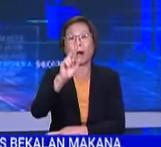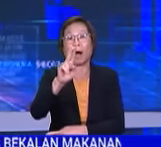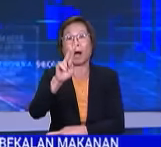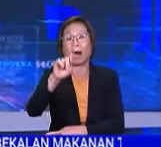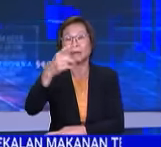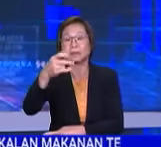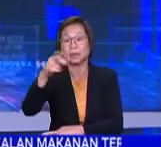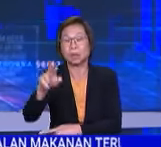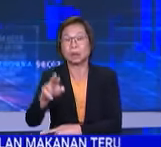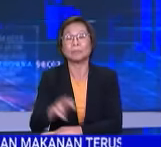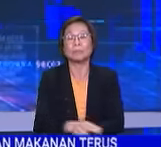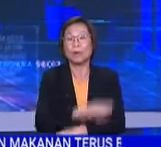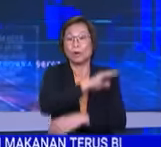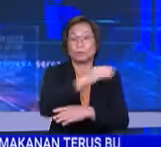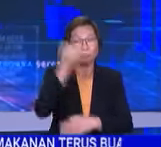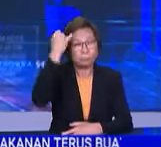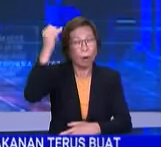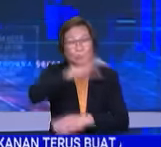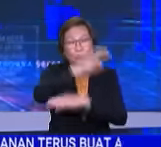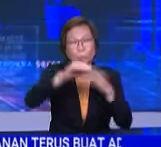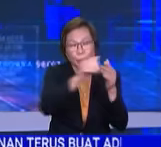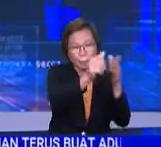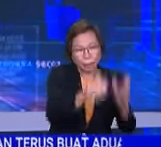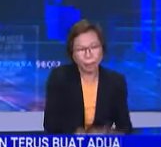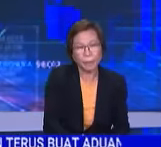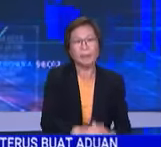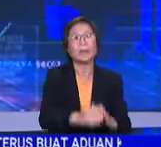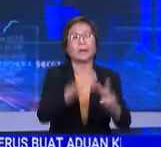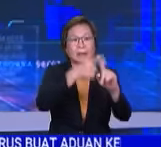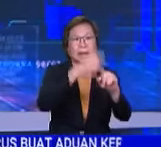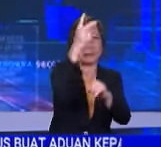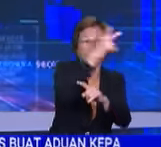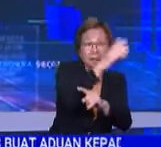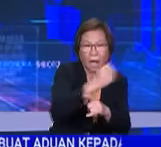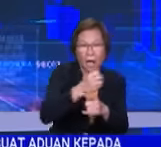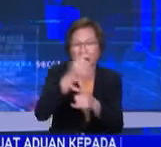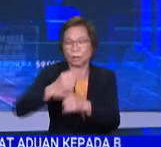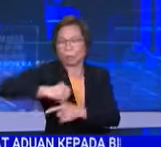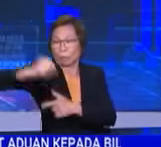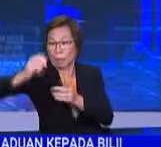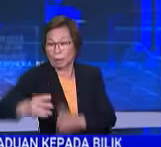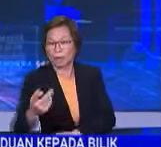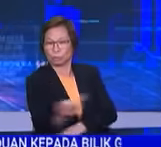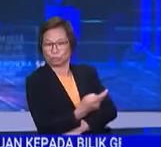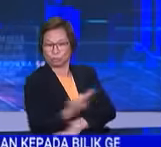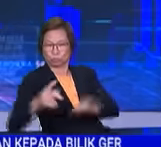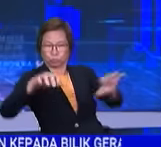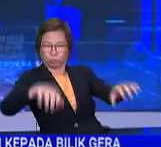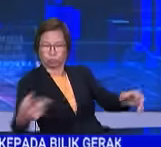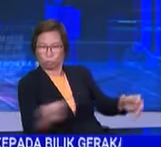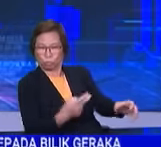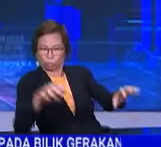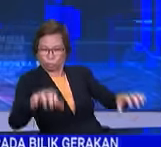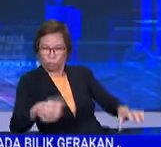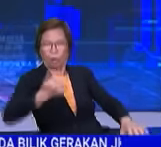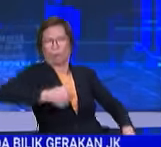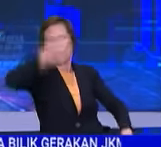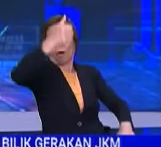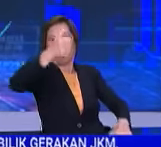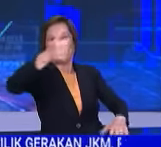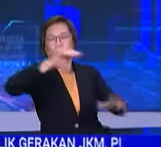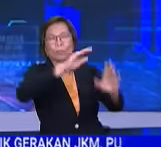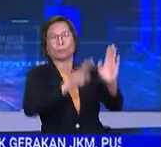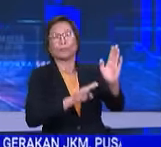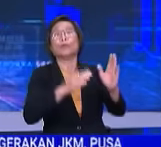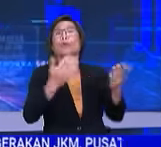berpendapat kesemua pemimpin baik daripada parti komponen kerajaan ataupun pembangkang perlu mendahulukan usaha